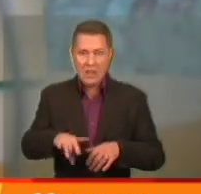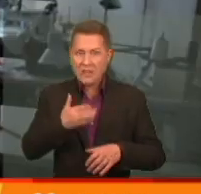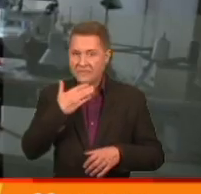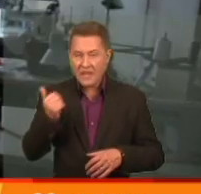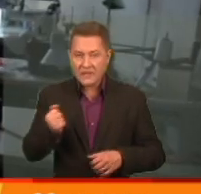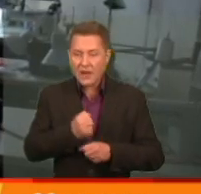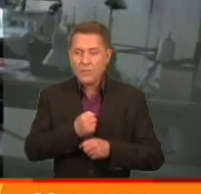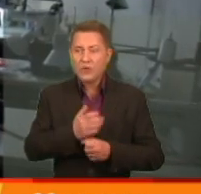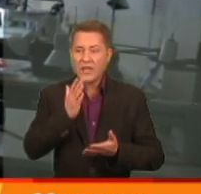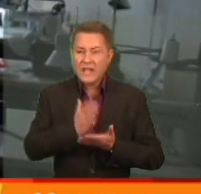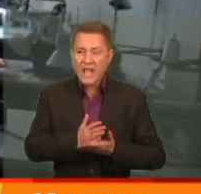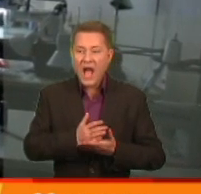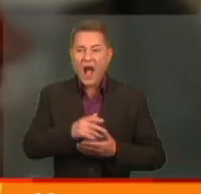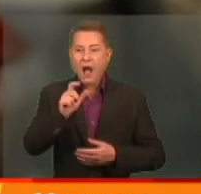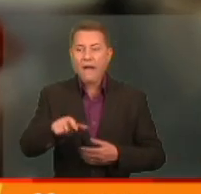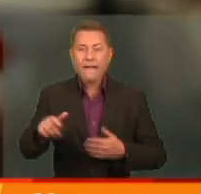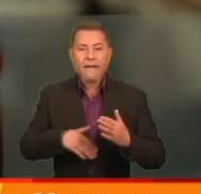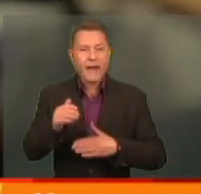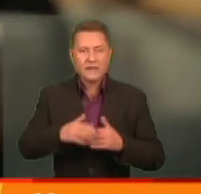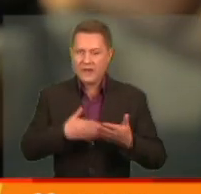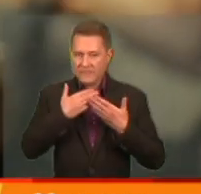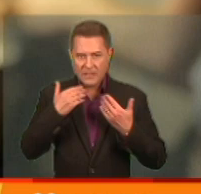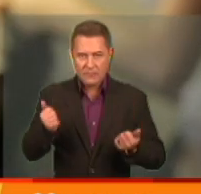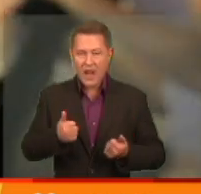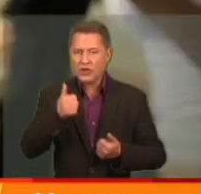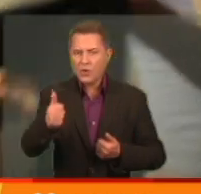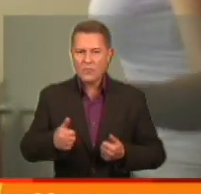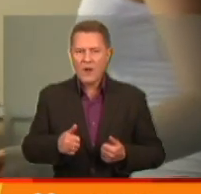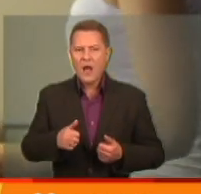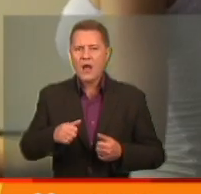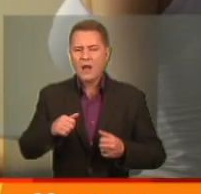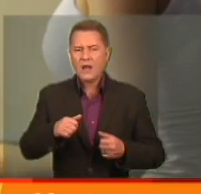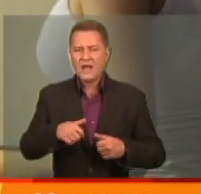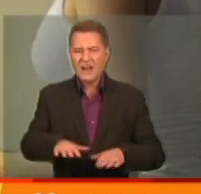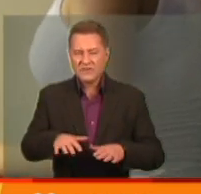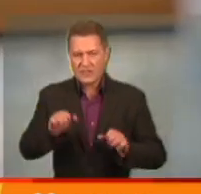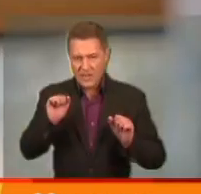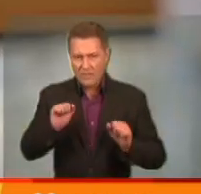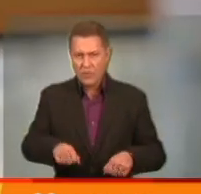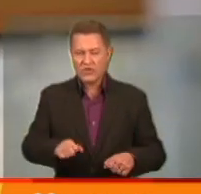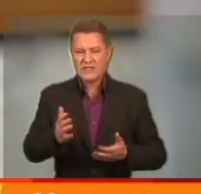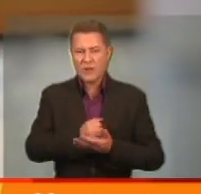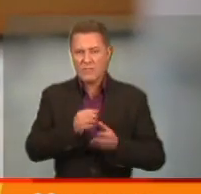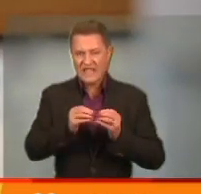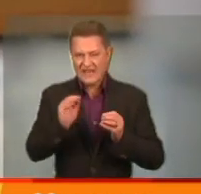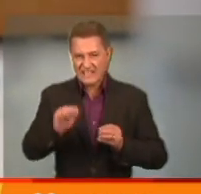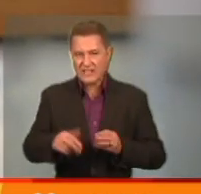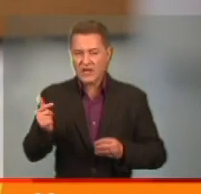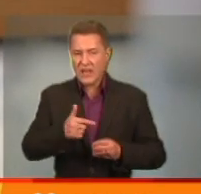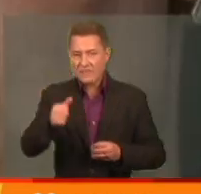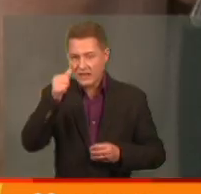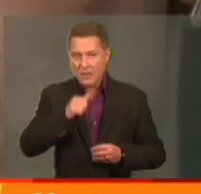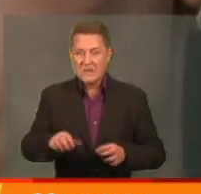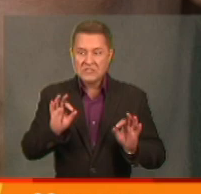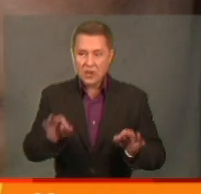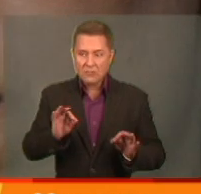Робота є, а от кадрів нема. Добра кравчиня може заробляти 10 тисяч гривень на місяць. Нормальні гроші. Фаребі за